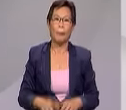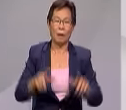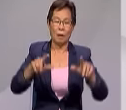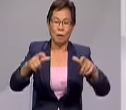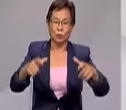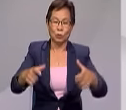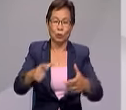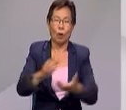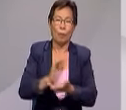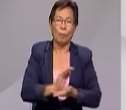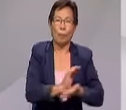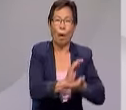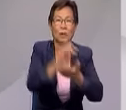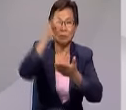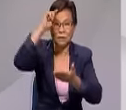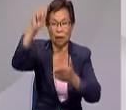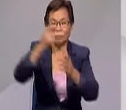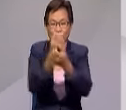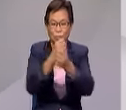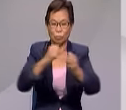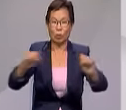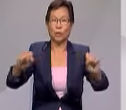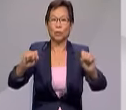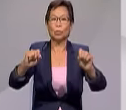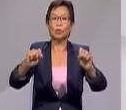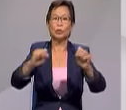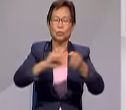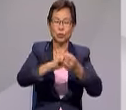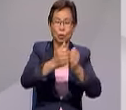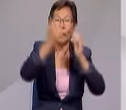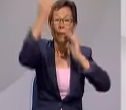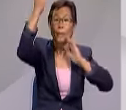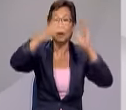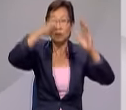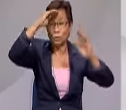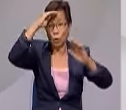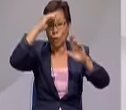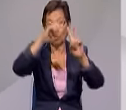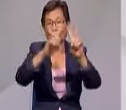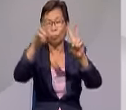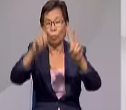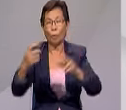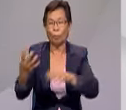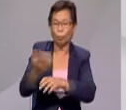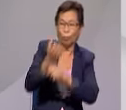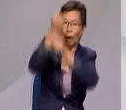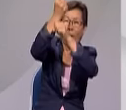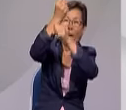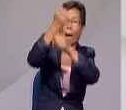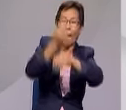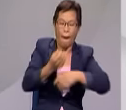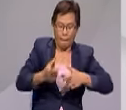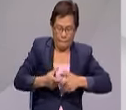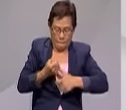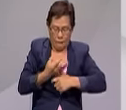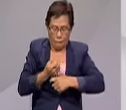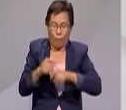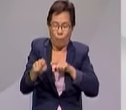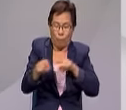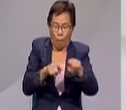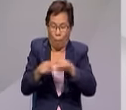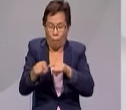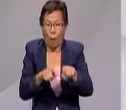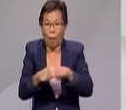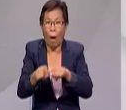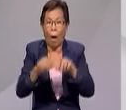Skuad Pelayan Terengganu yang juga skuad persiapan ke Sukan Malaysia Semua Johor 2020 muncul juara dengan meraih pingat emas kejohanan perlumbaan antara